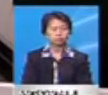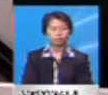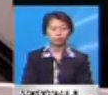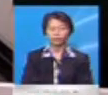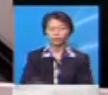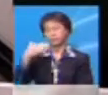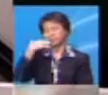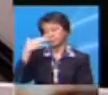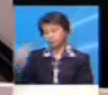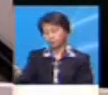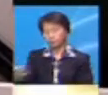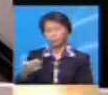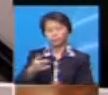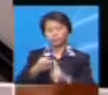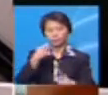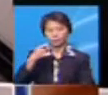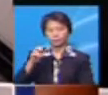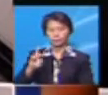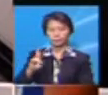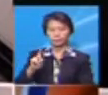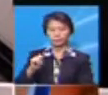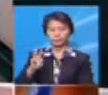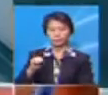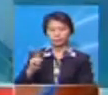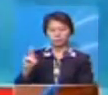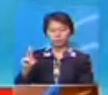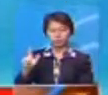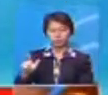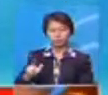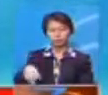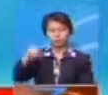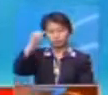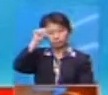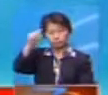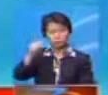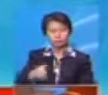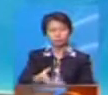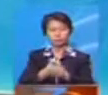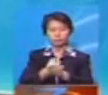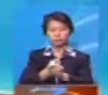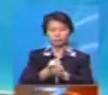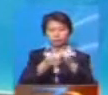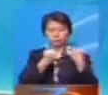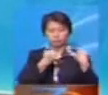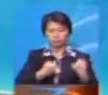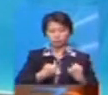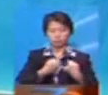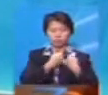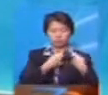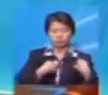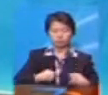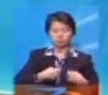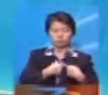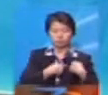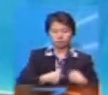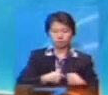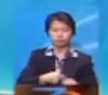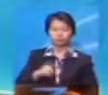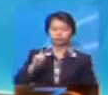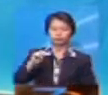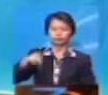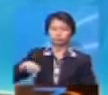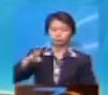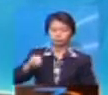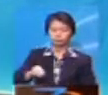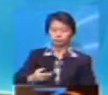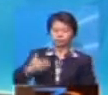Baik, terima kasih Syahril dan Atikah di Angkasa Puri. Assalamualaikum dan salam sehati sejiwa. Timbalan Perdana Menteri Datuk Seri Dr. Ahmad Zahid